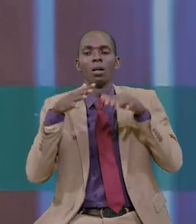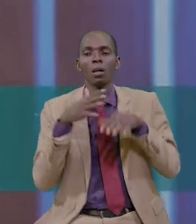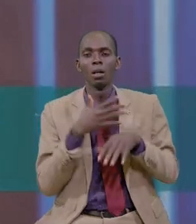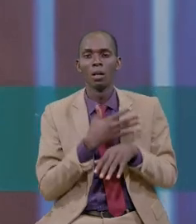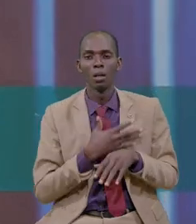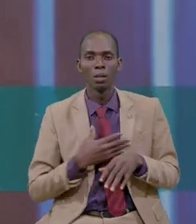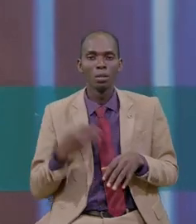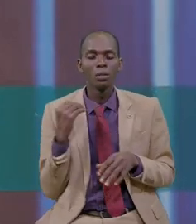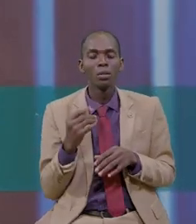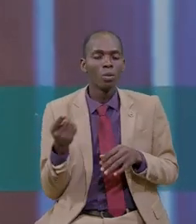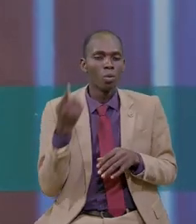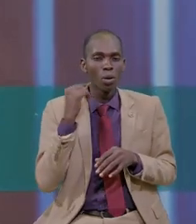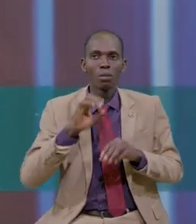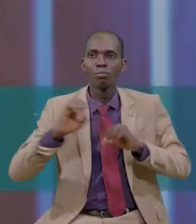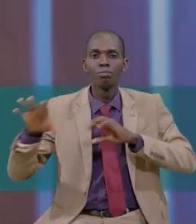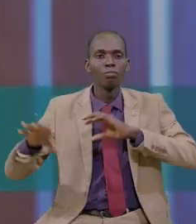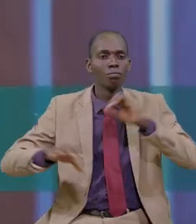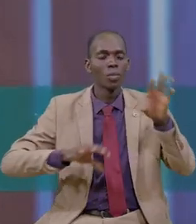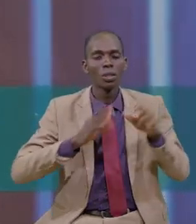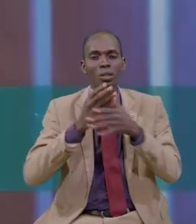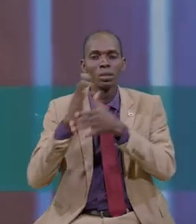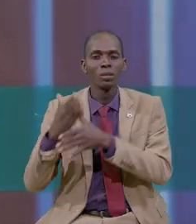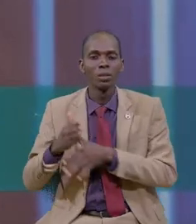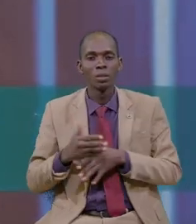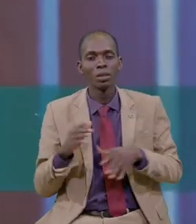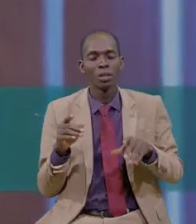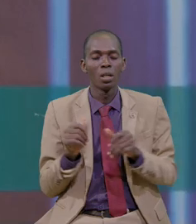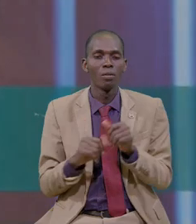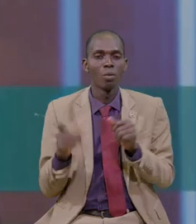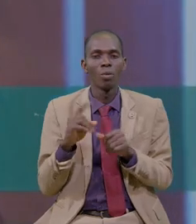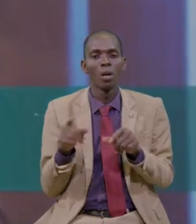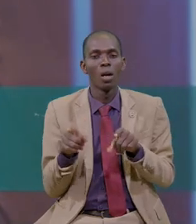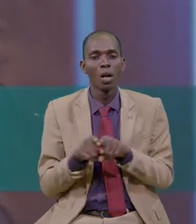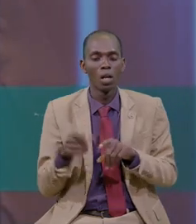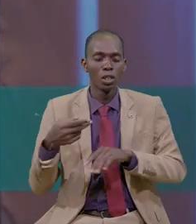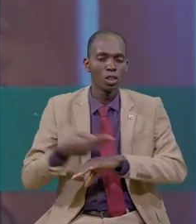comme des brebis qui n'ont point de berger.